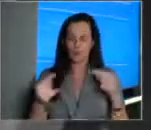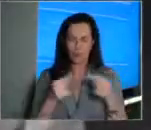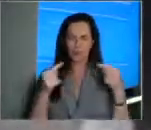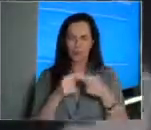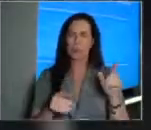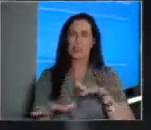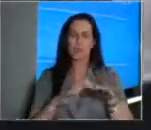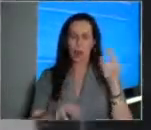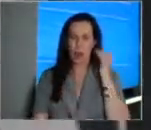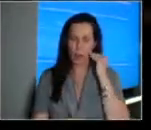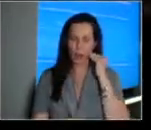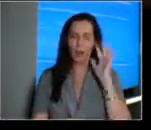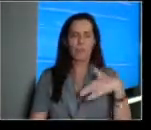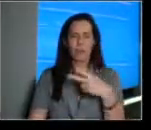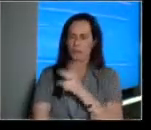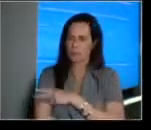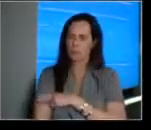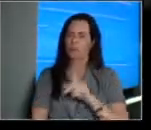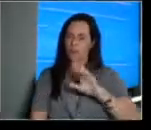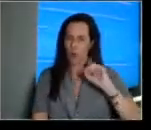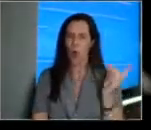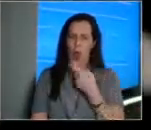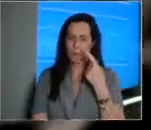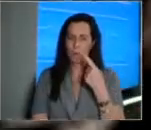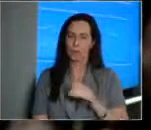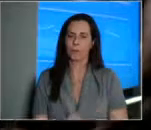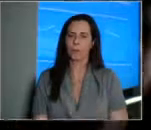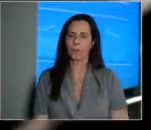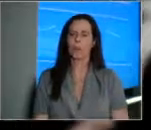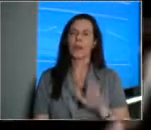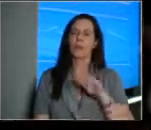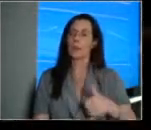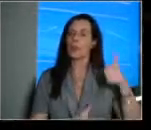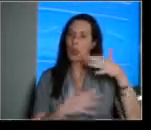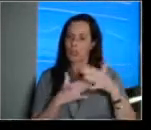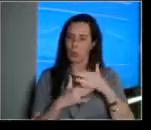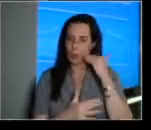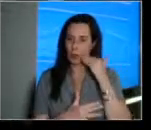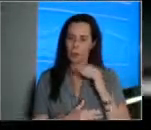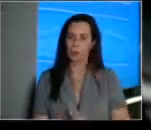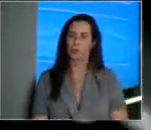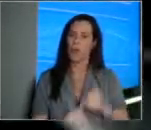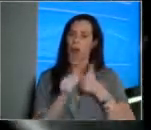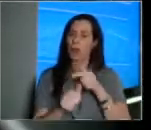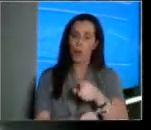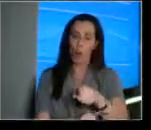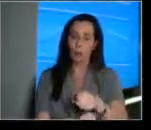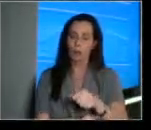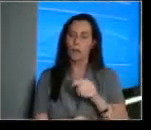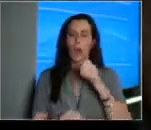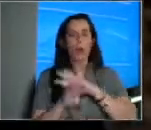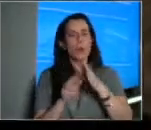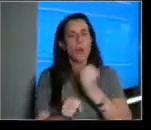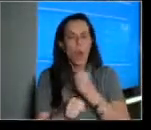הממשל האמריקני וזרועות אכיפת החוק האמריקאיות, בראשן לשכת החקירות הפדרליות שסוכניה עקבו אחריו, תיעדו את